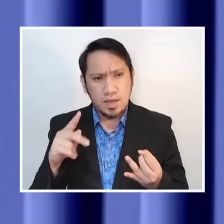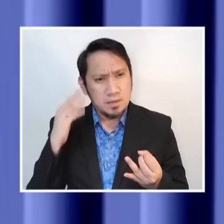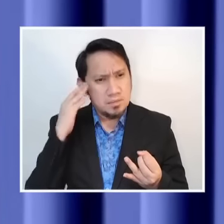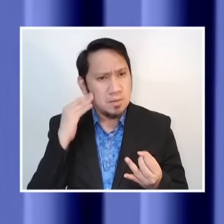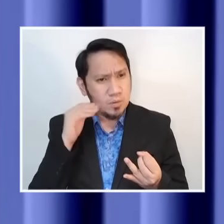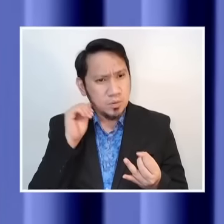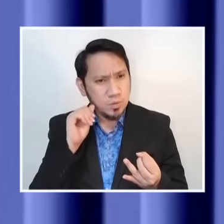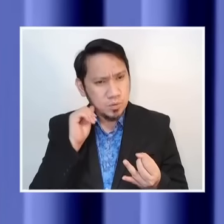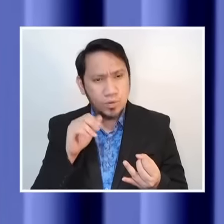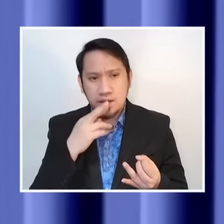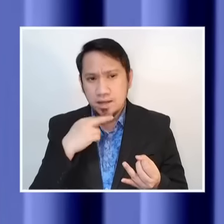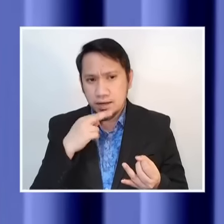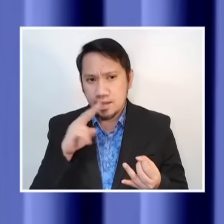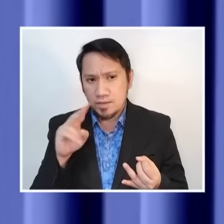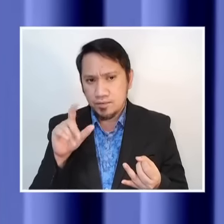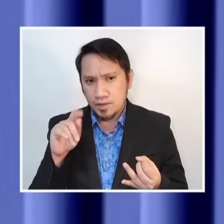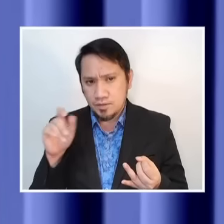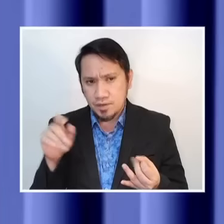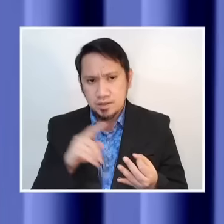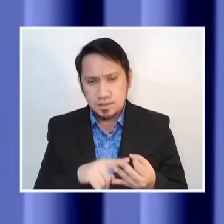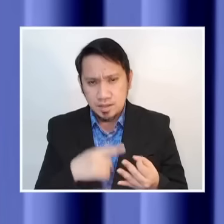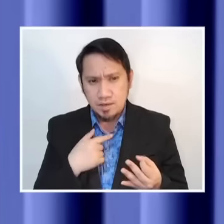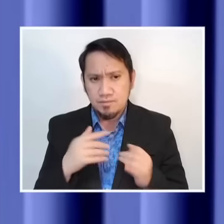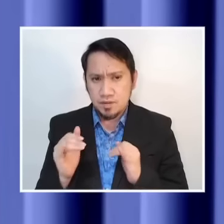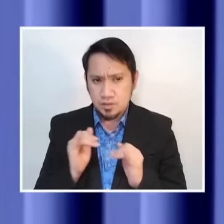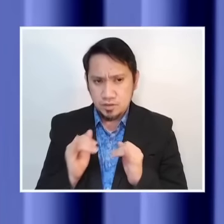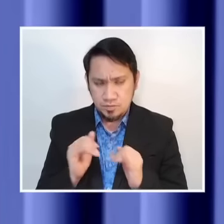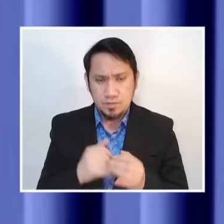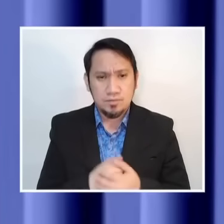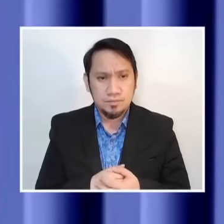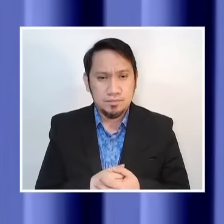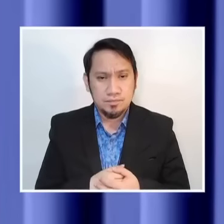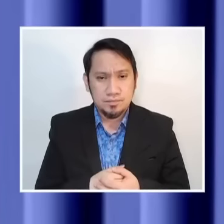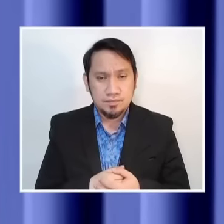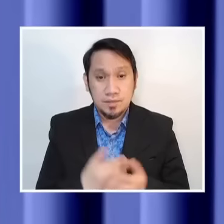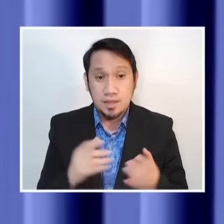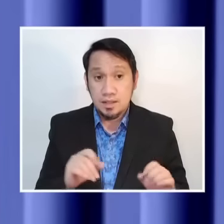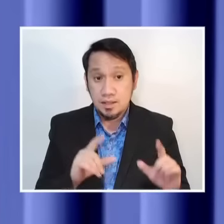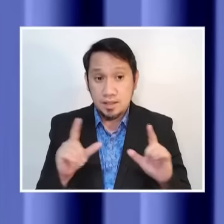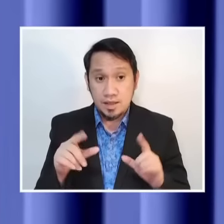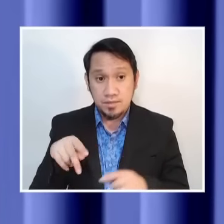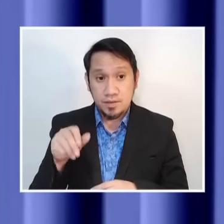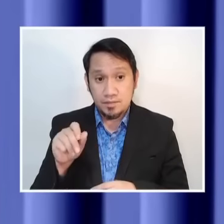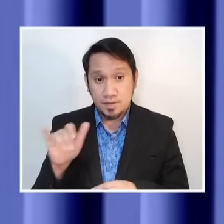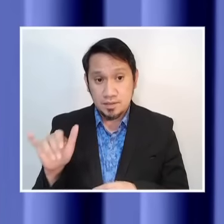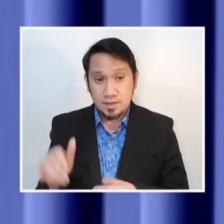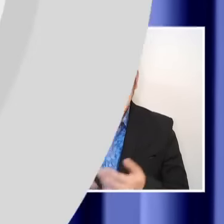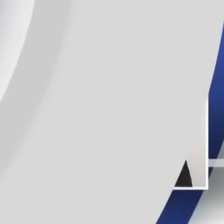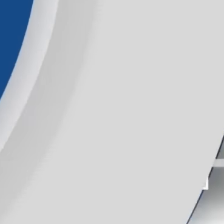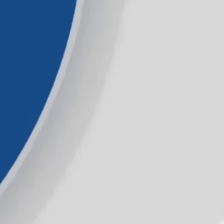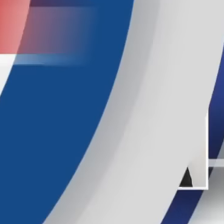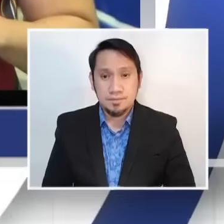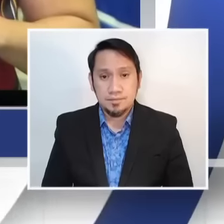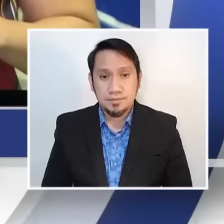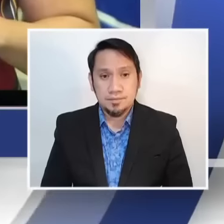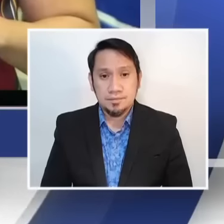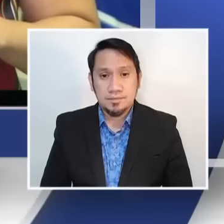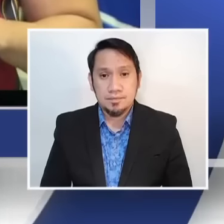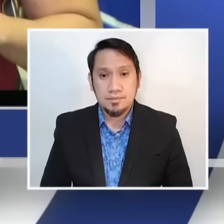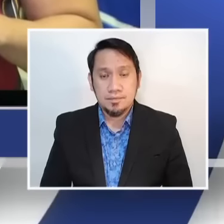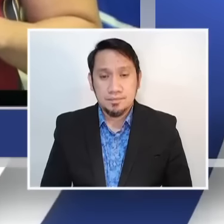Velvet na eksklusibong nakapanayam ng ABS-CBN News. At live sa Pasay City, nagpapatrol si MJ